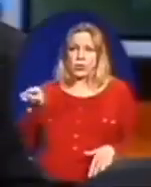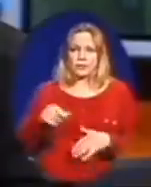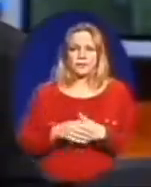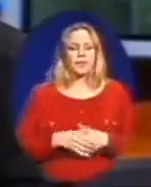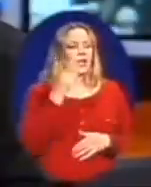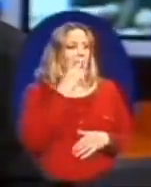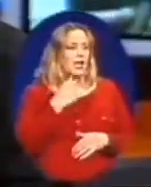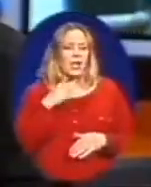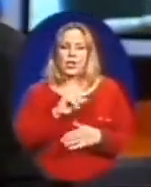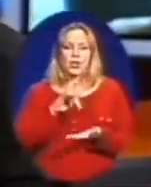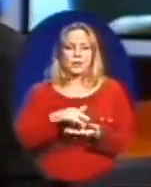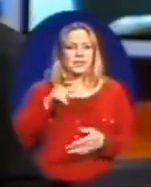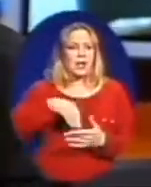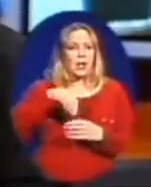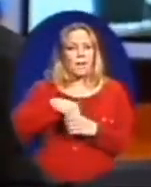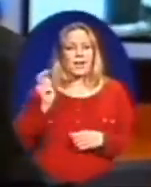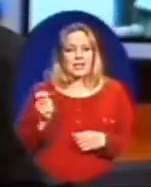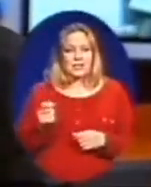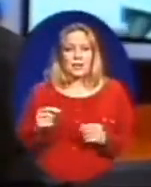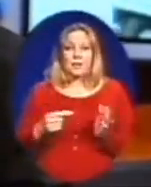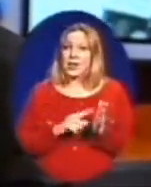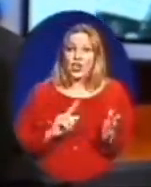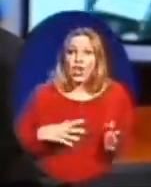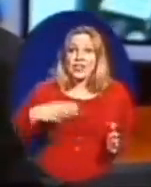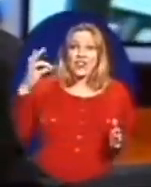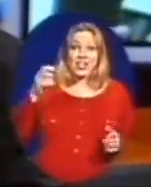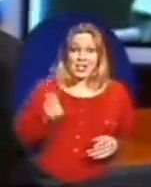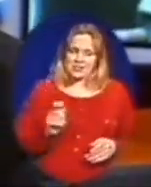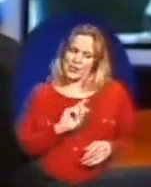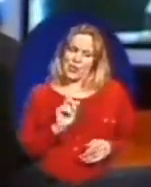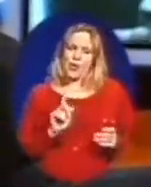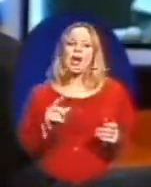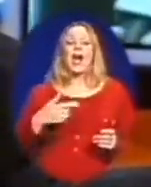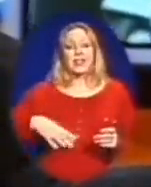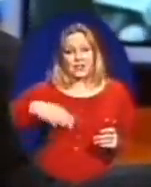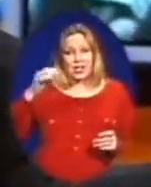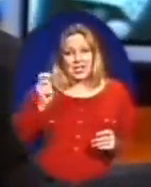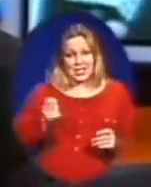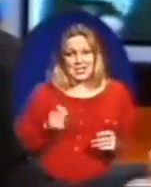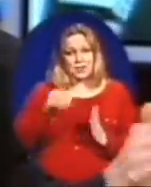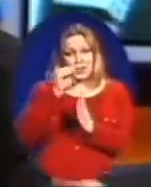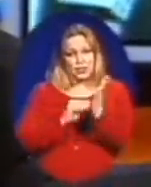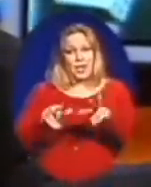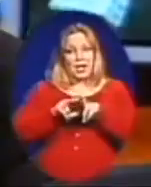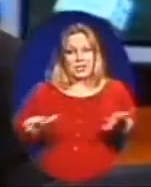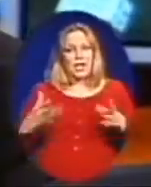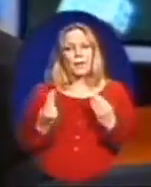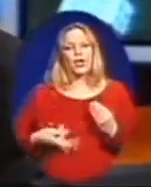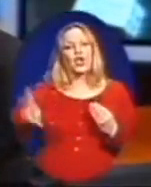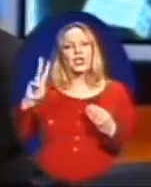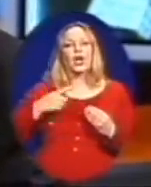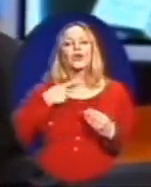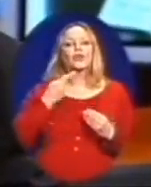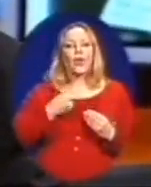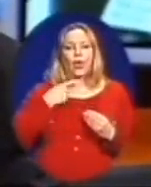בך. אני לא נמצא בכנסת, לא משום שלא נבחרתי לכנסת, נבחרתי לכנסת ברשימה הארצית, כלומר בהרבה יותר קולות מהרבה